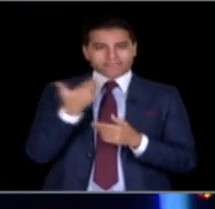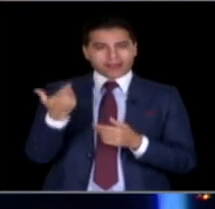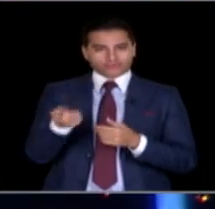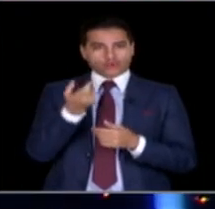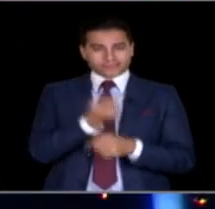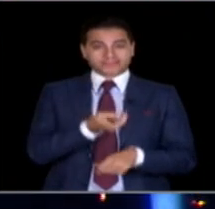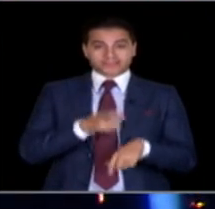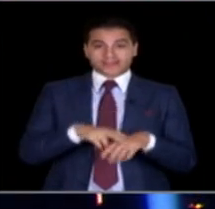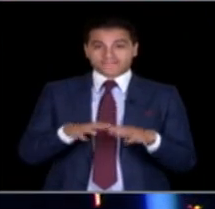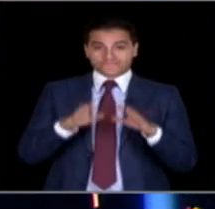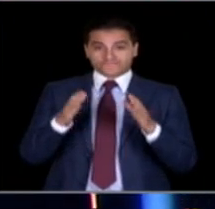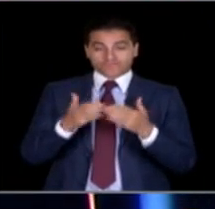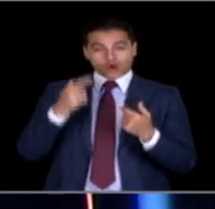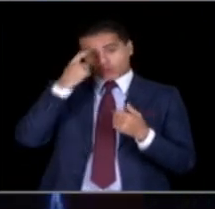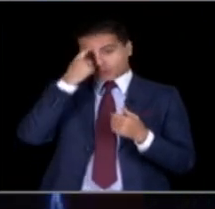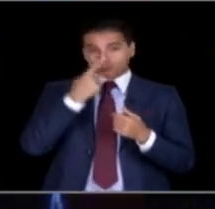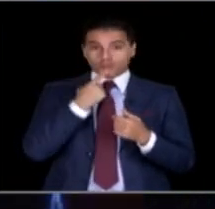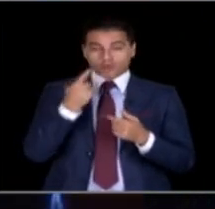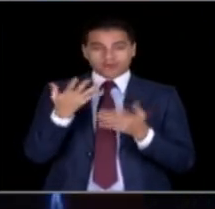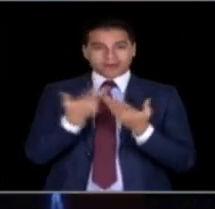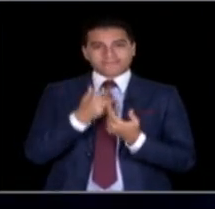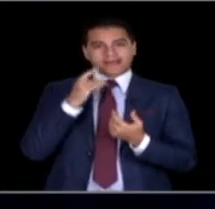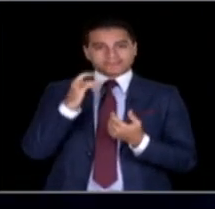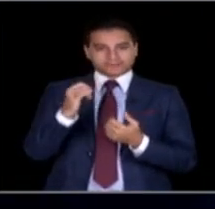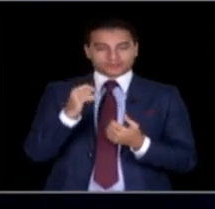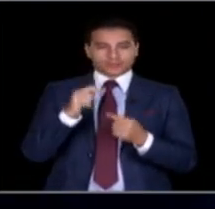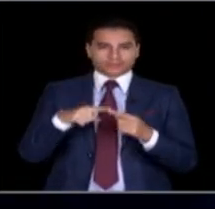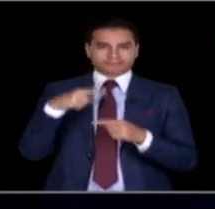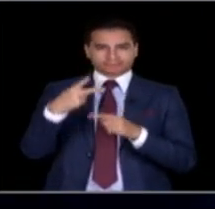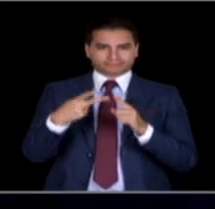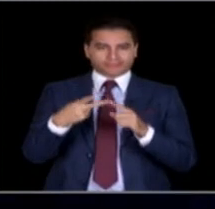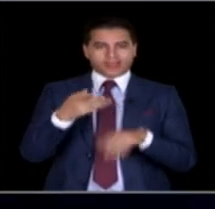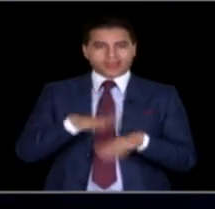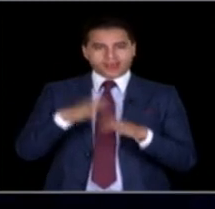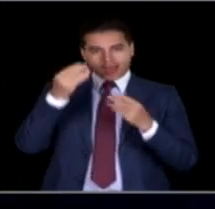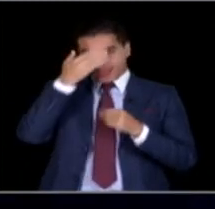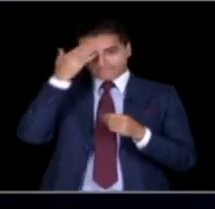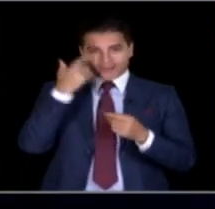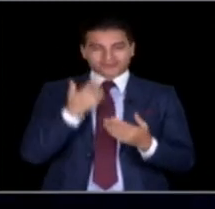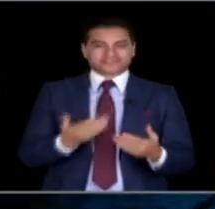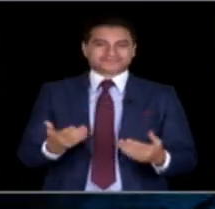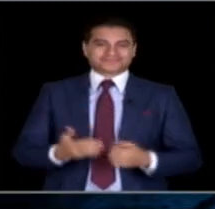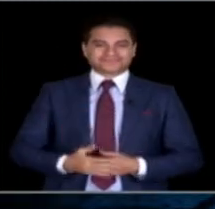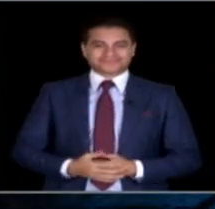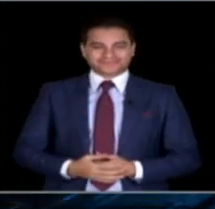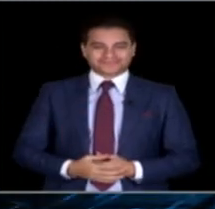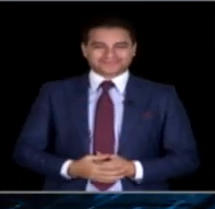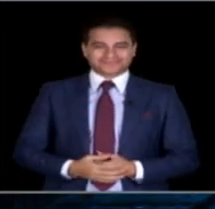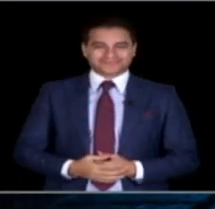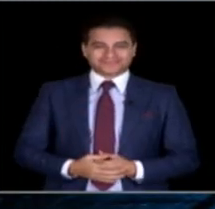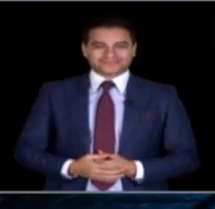55، الهنود الحمر 50. ودلوقتي مع الفقرة الثانية، فقرة المعرفة.